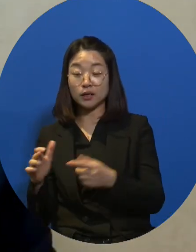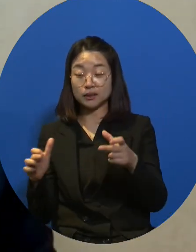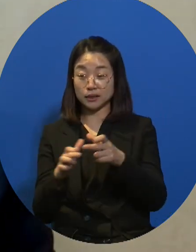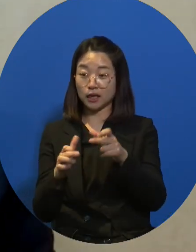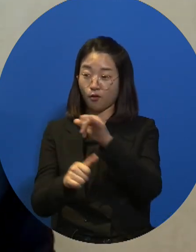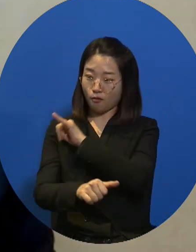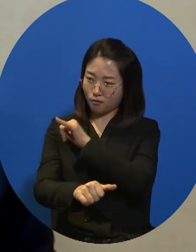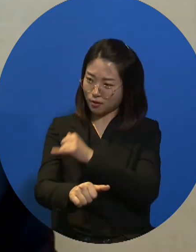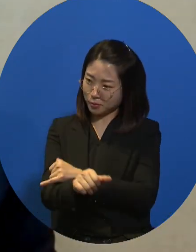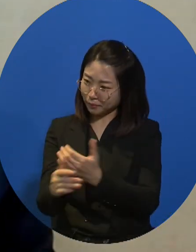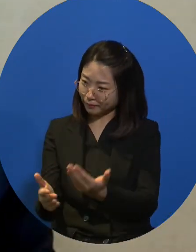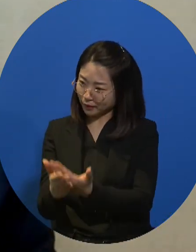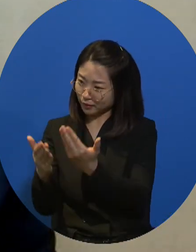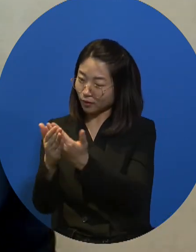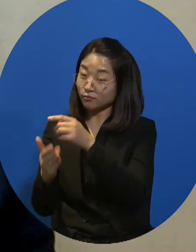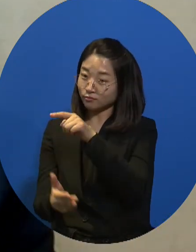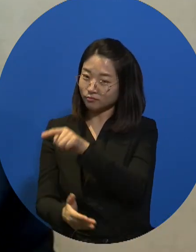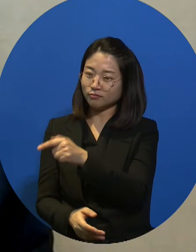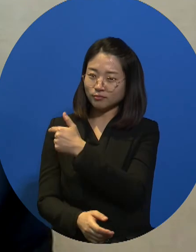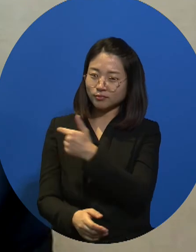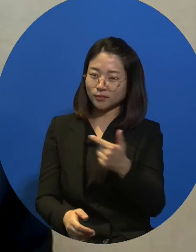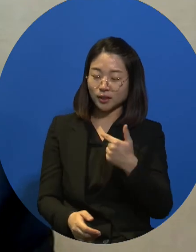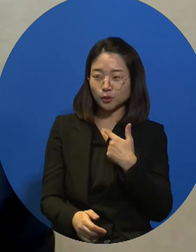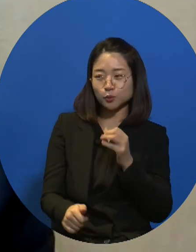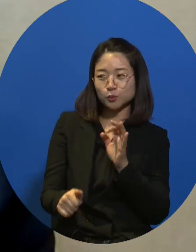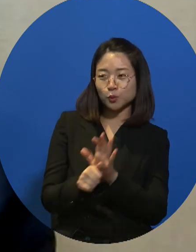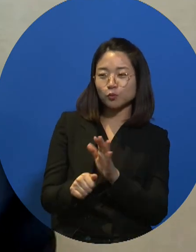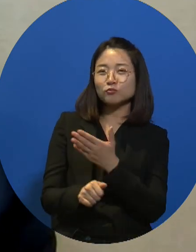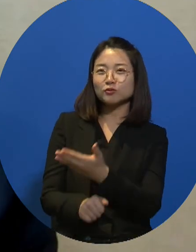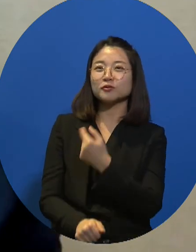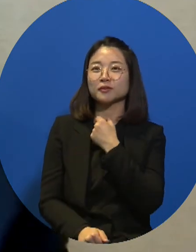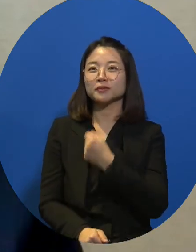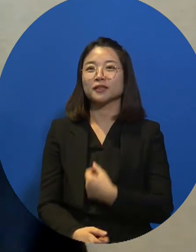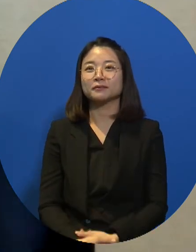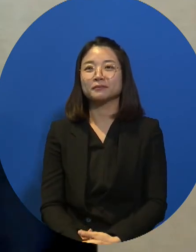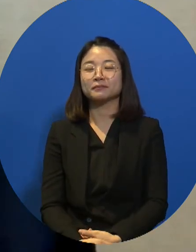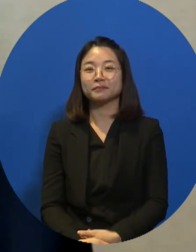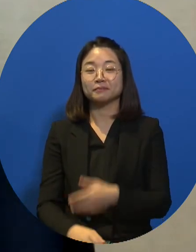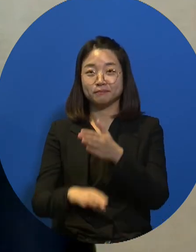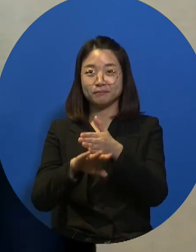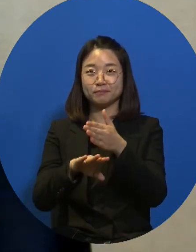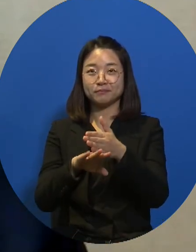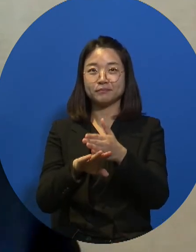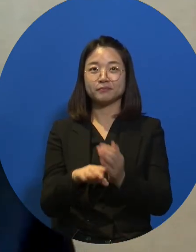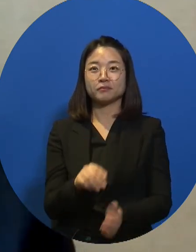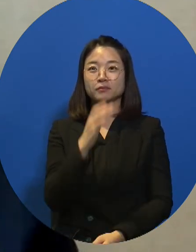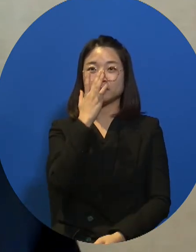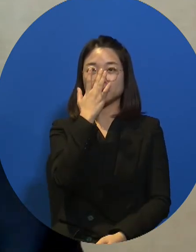권리 향상에 크게 이바지하는 그런 계기가 되기를 바랍니다. 예, 감사합니다.